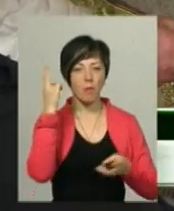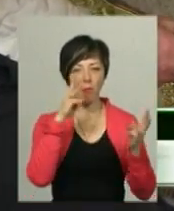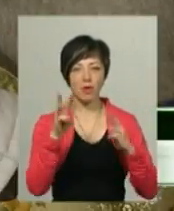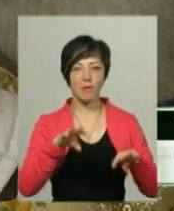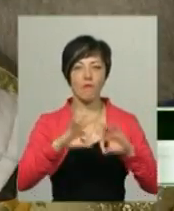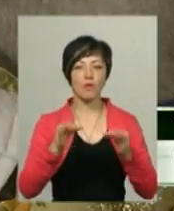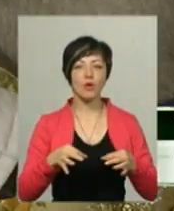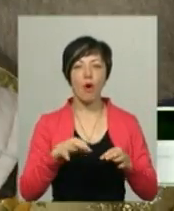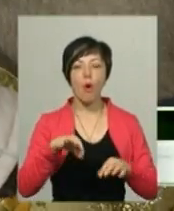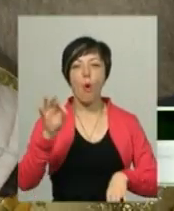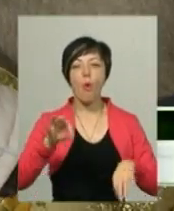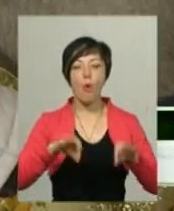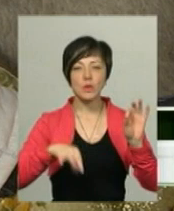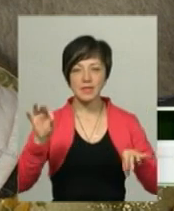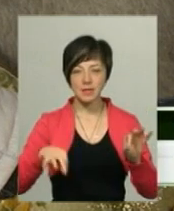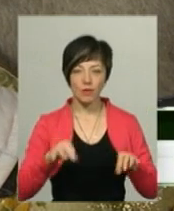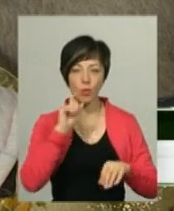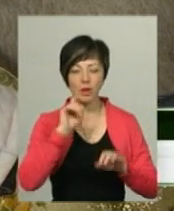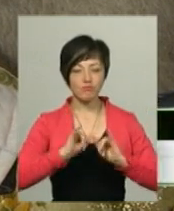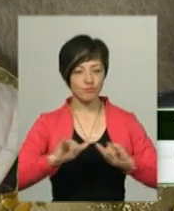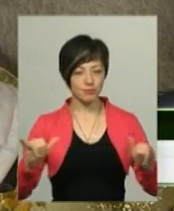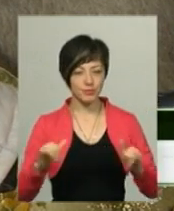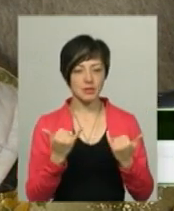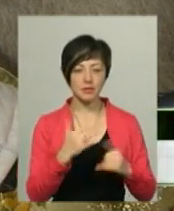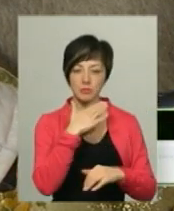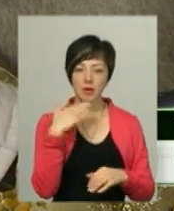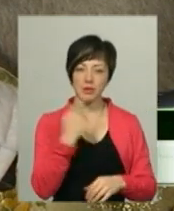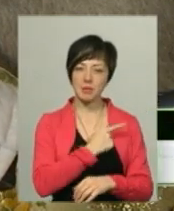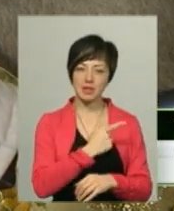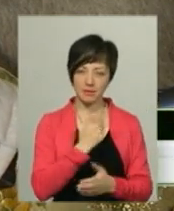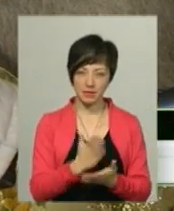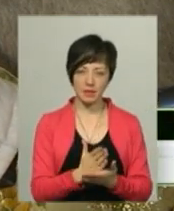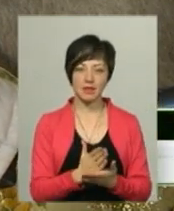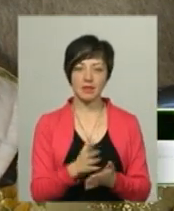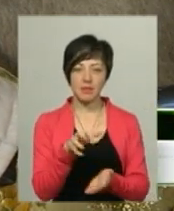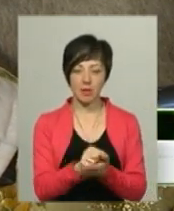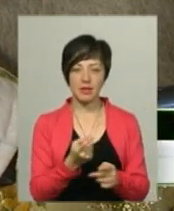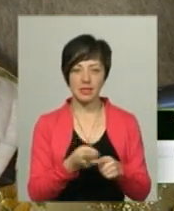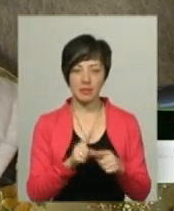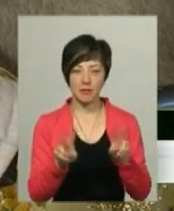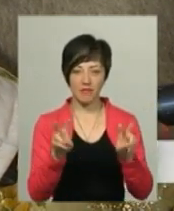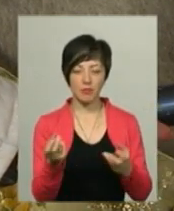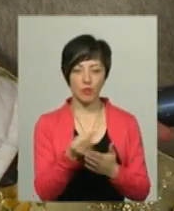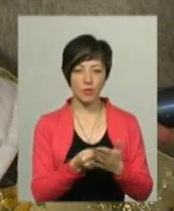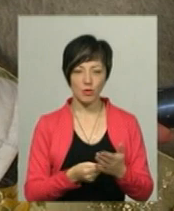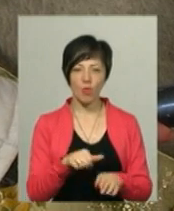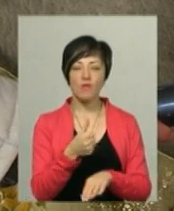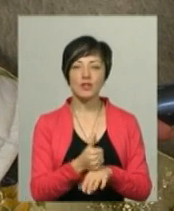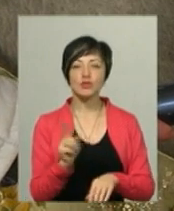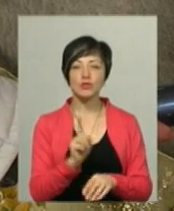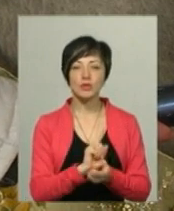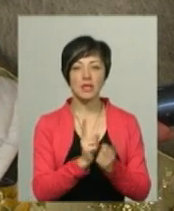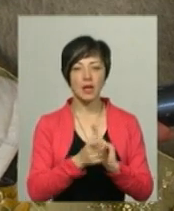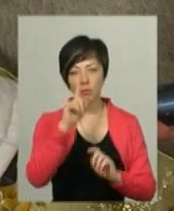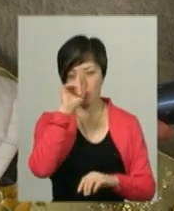осени. В Україні воно розповсюдилося. Зараз дуже багато майстрів саме займаються цим видом розпису. І найголовніше, що він стає